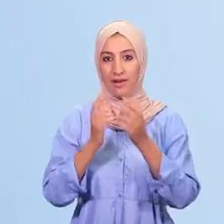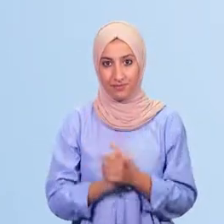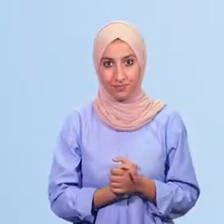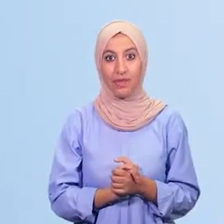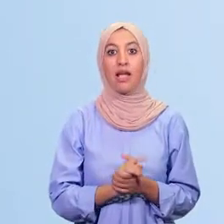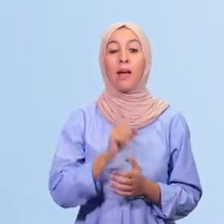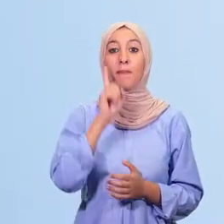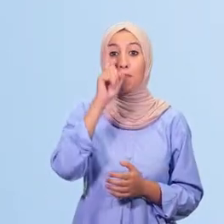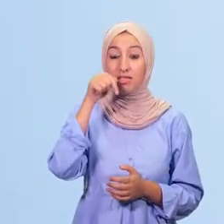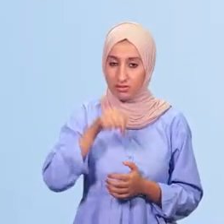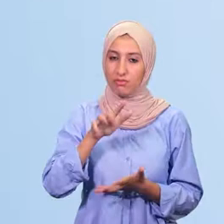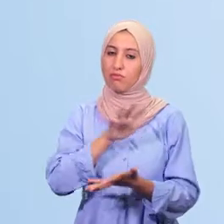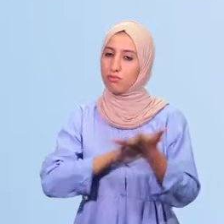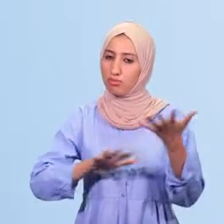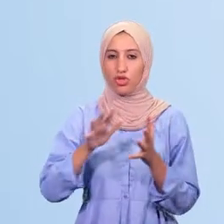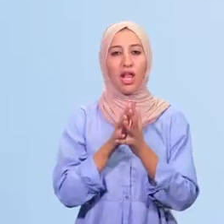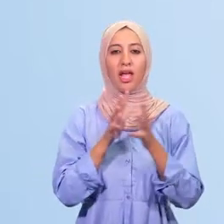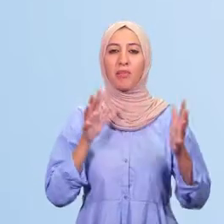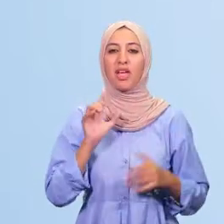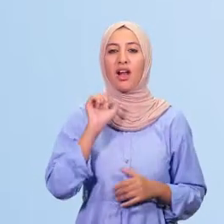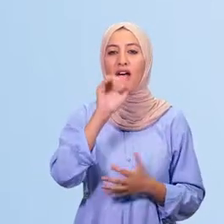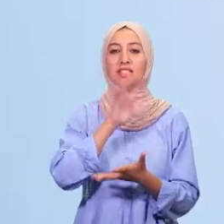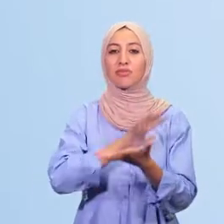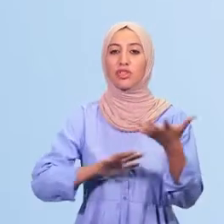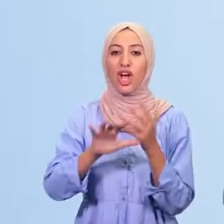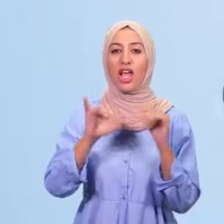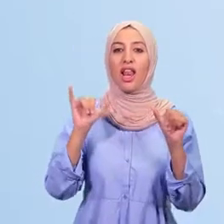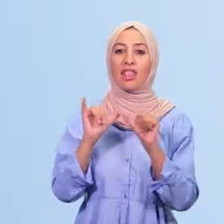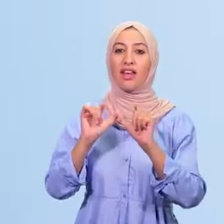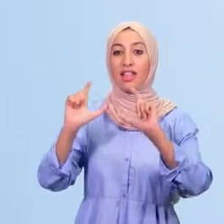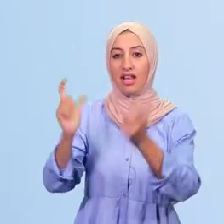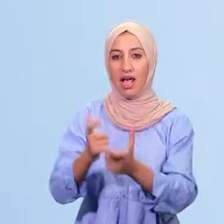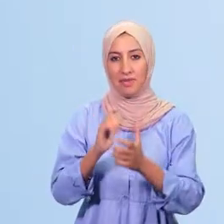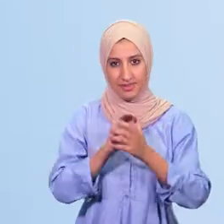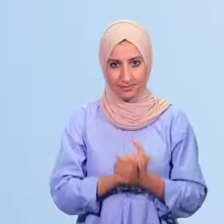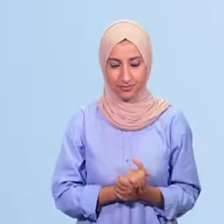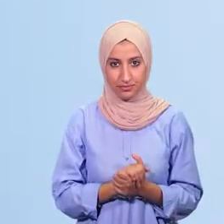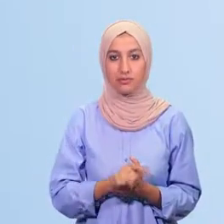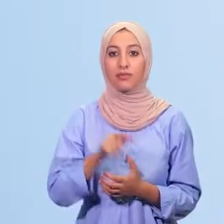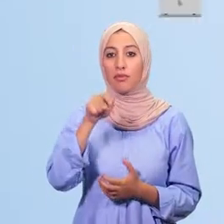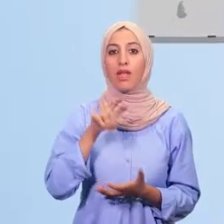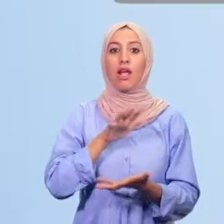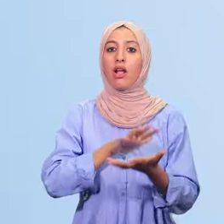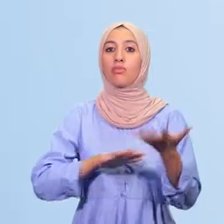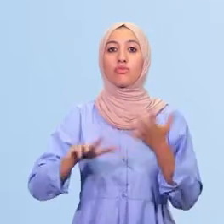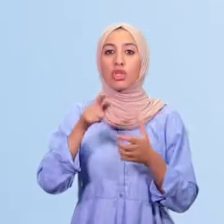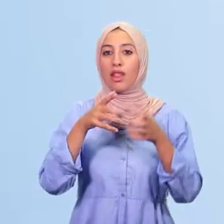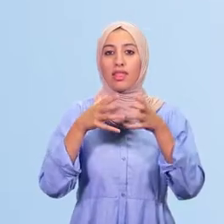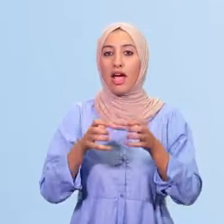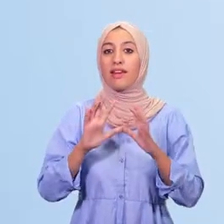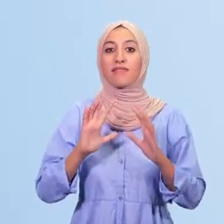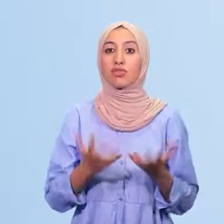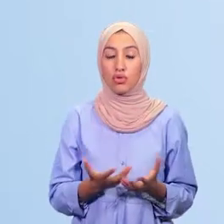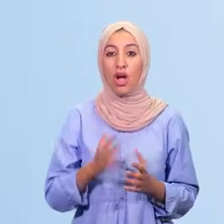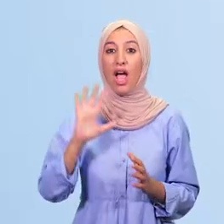البعض، إلا أن ذلك أظهر أنماطاً جديدة من الجرائم تحت مسمى الجرائم الإلكترونية، وتعرف بأنها